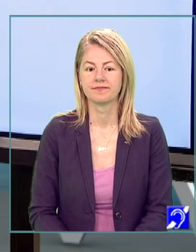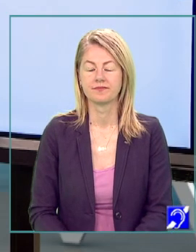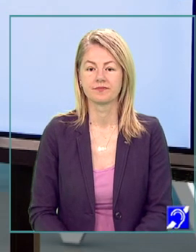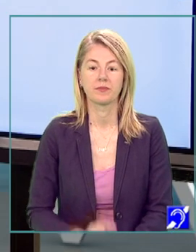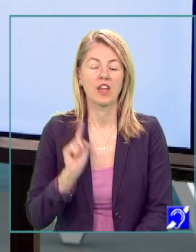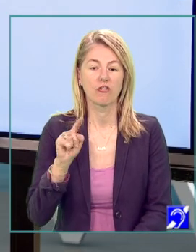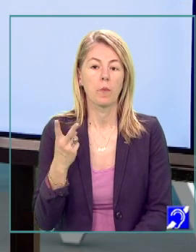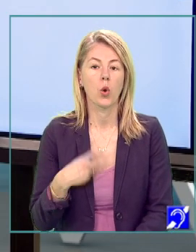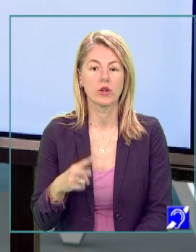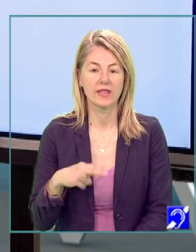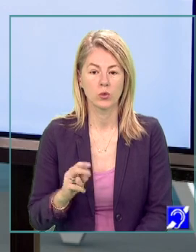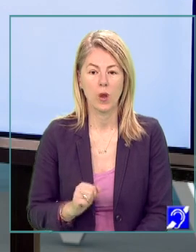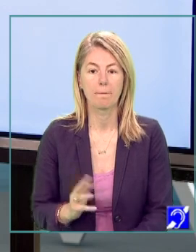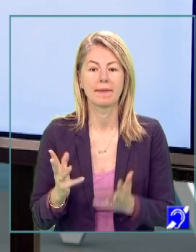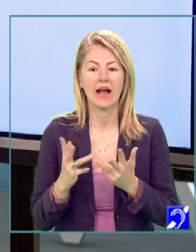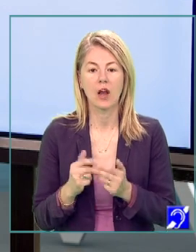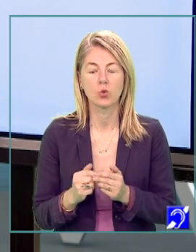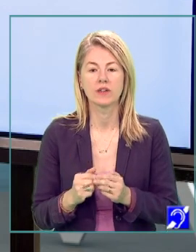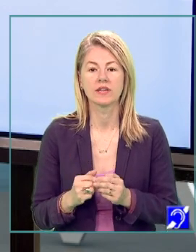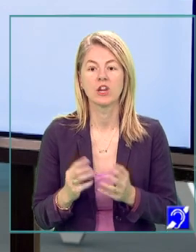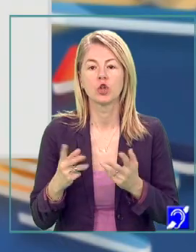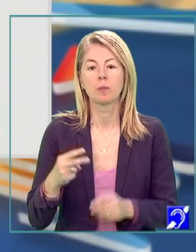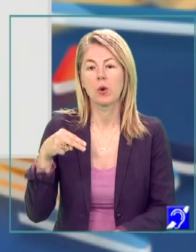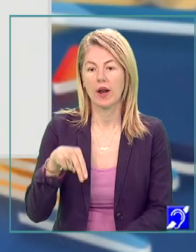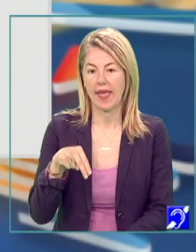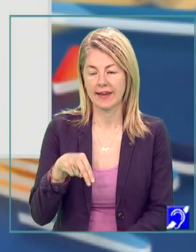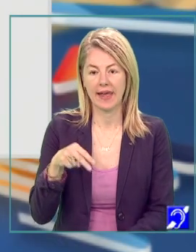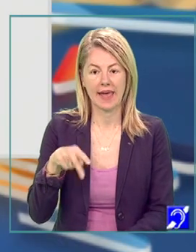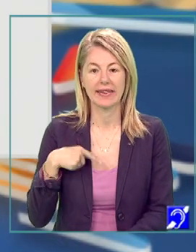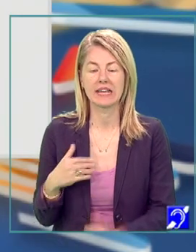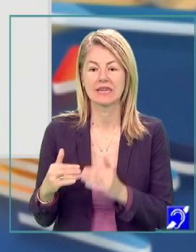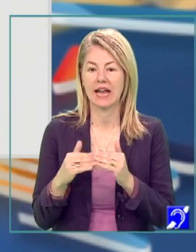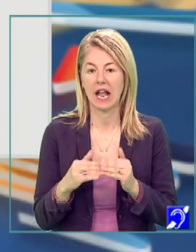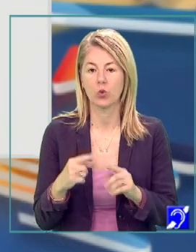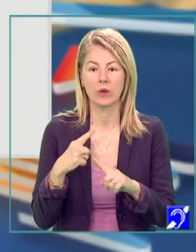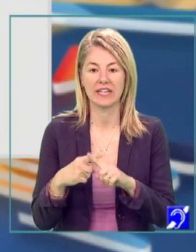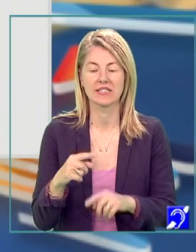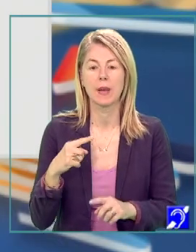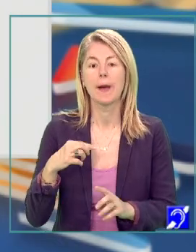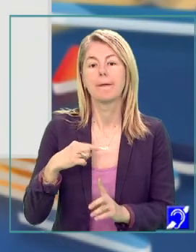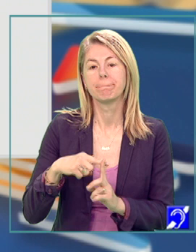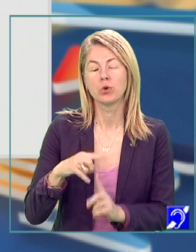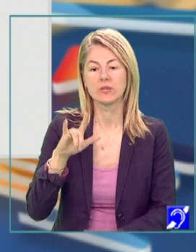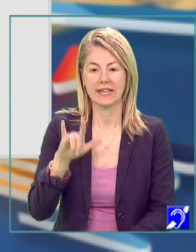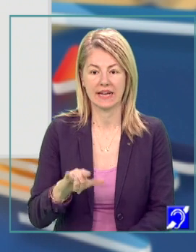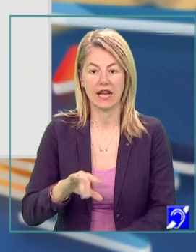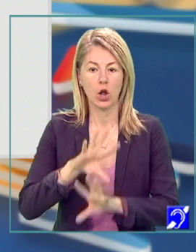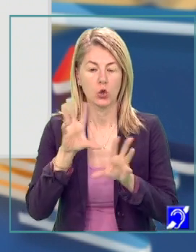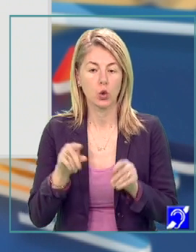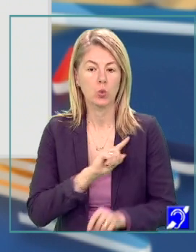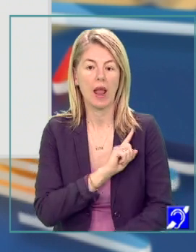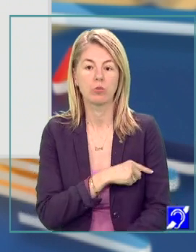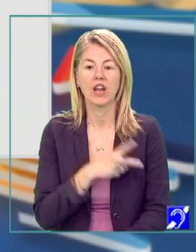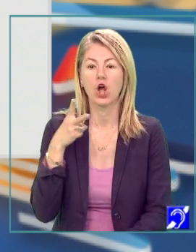Vom continua calculând numărul N. N este egal cu X plus Y, totul la